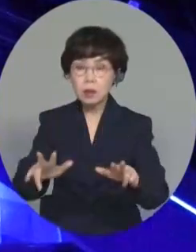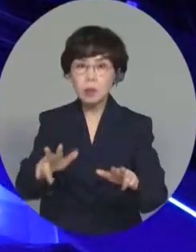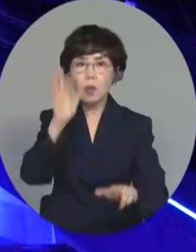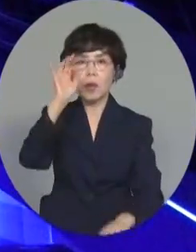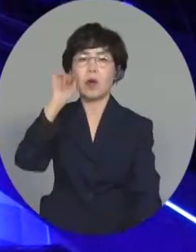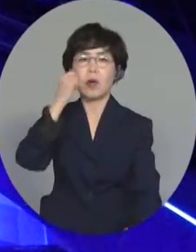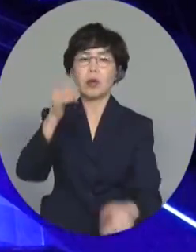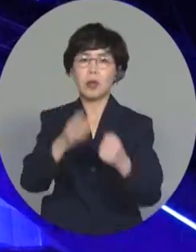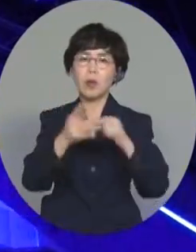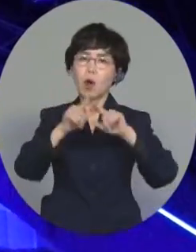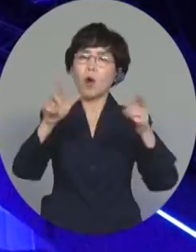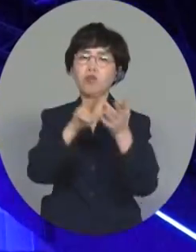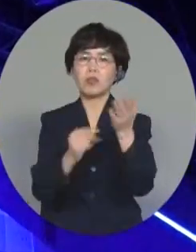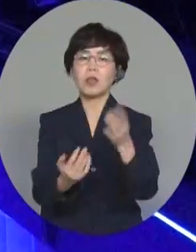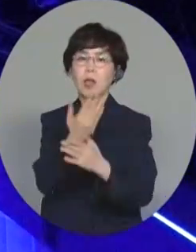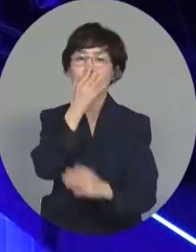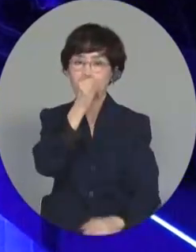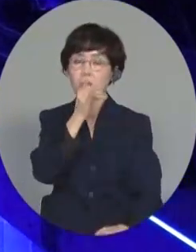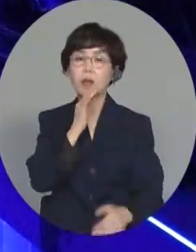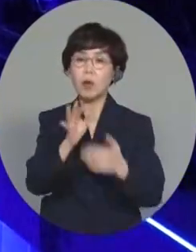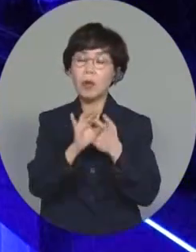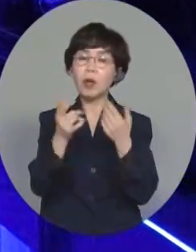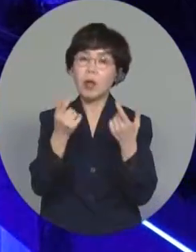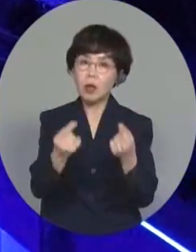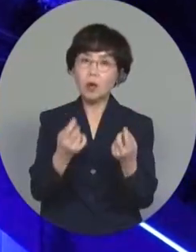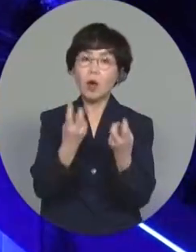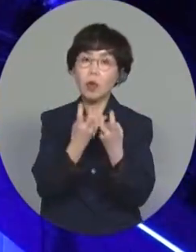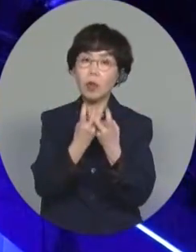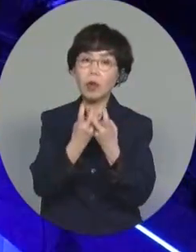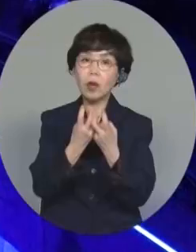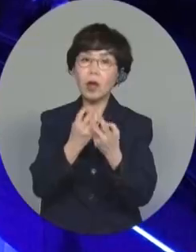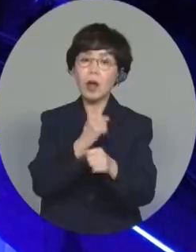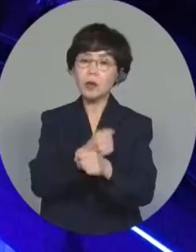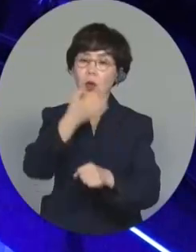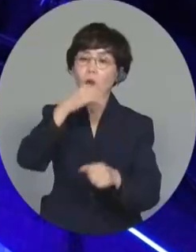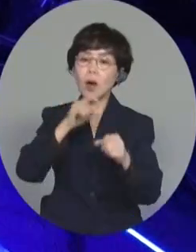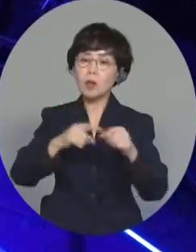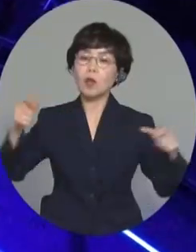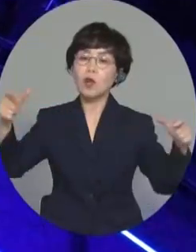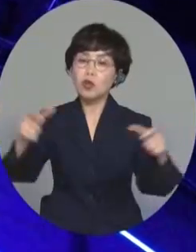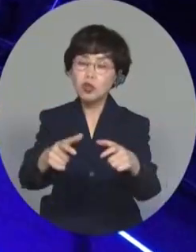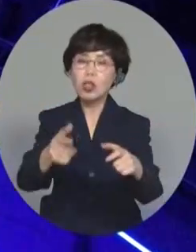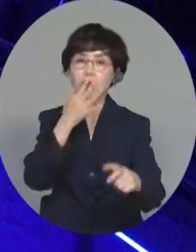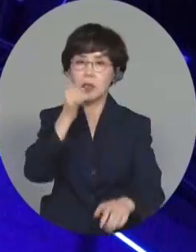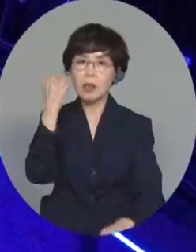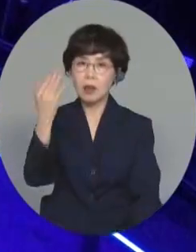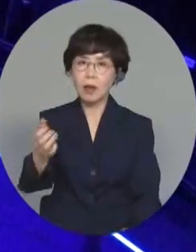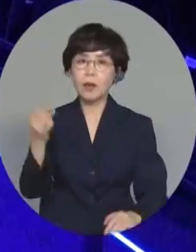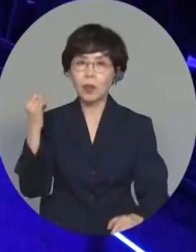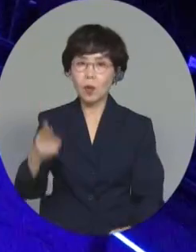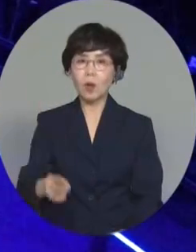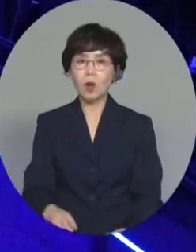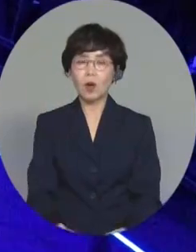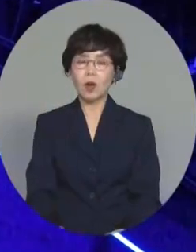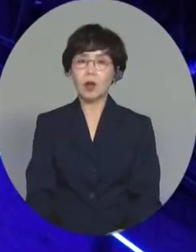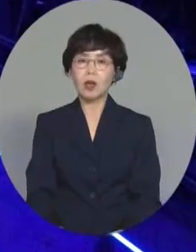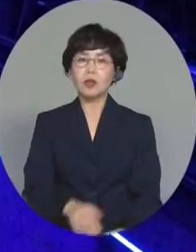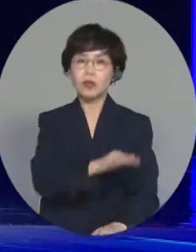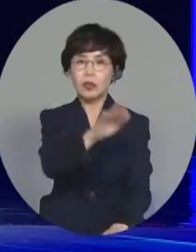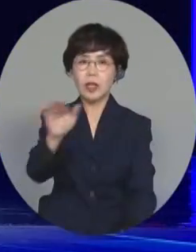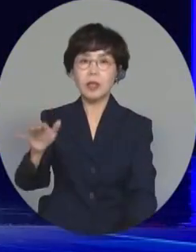여러 종류의 에러가 일어날 수 있습니다. 그러면 이런 것을 어떤 전략을 통해서 효과적으로 완화할 수 있을까요? 뿐만 아니라 또한